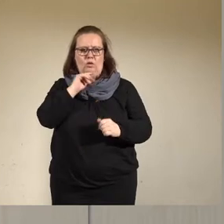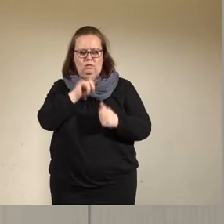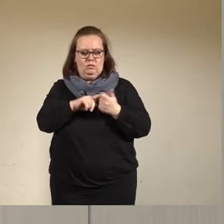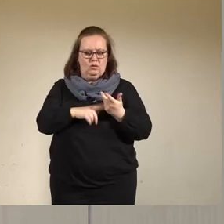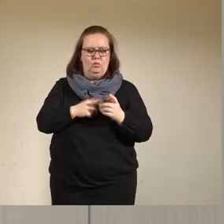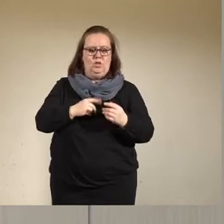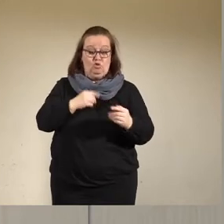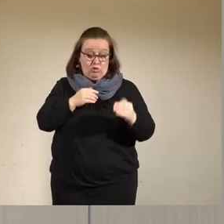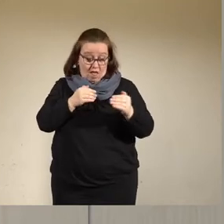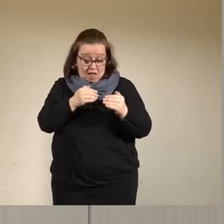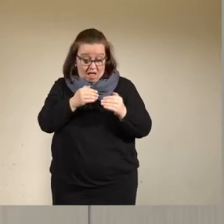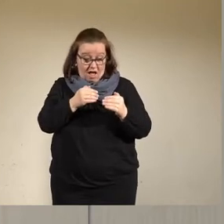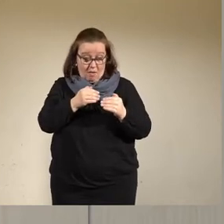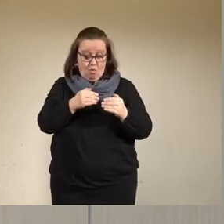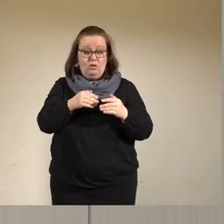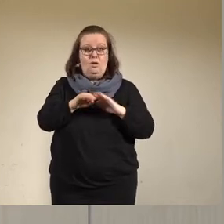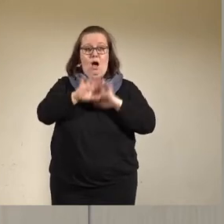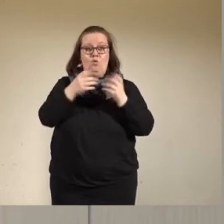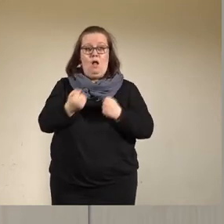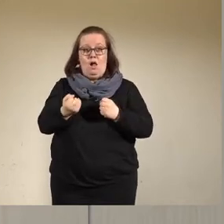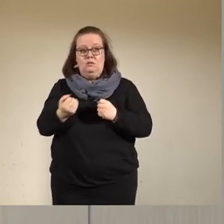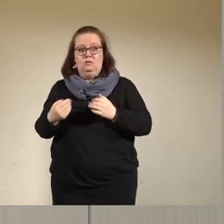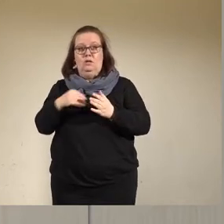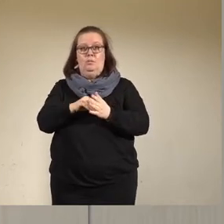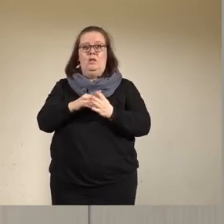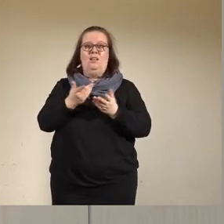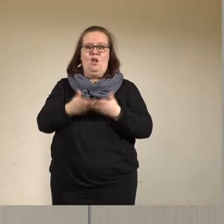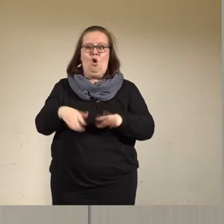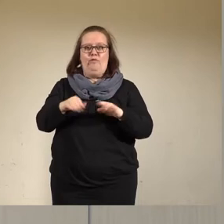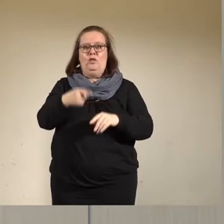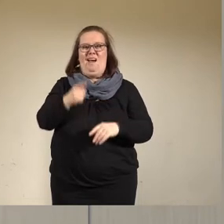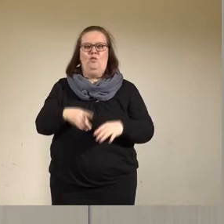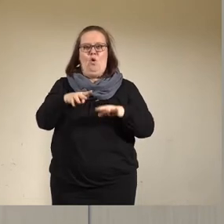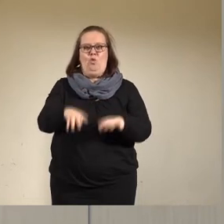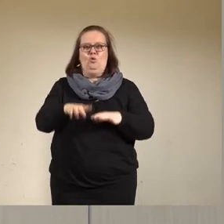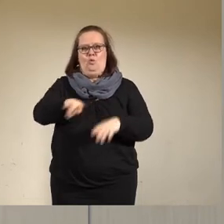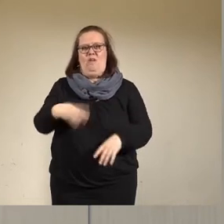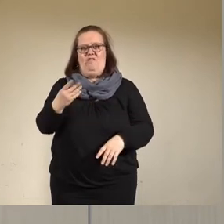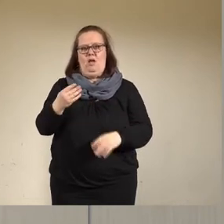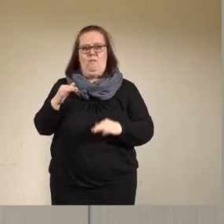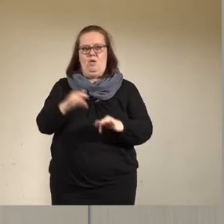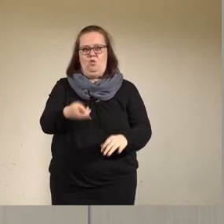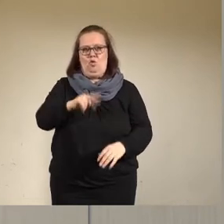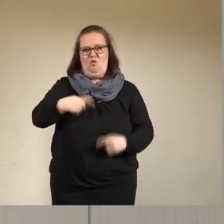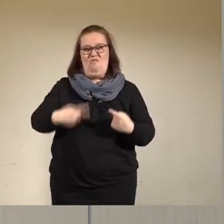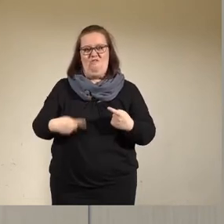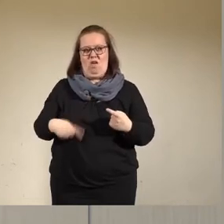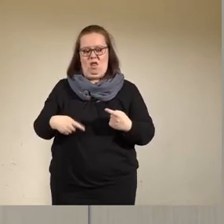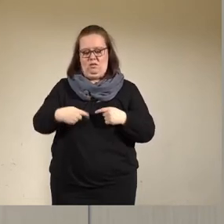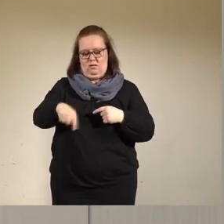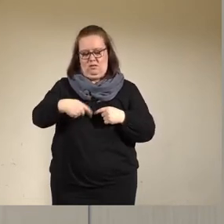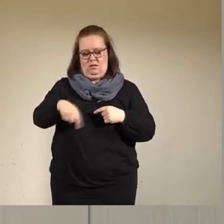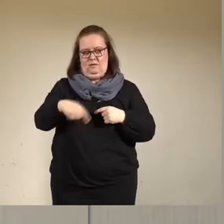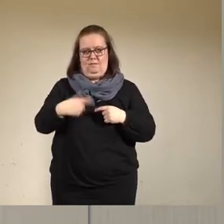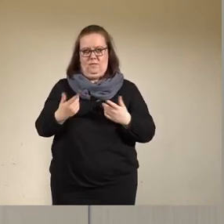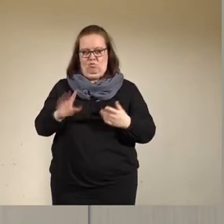auf die Zielgerade in den Haushaltsverhandlungen mit einem Finanzloch von 119,4 Millionen Euro in der